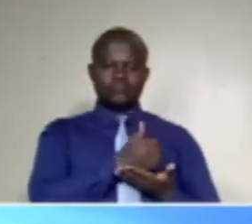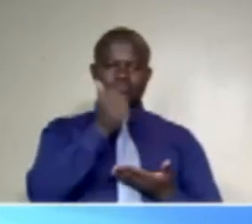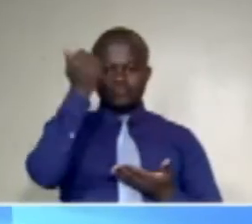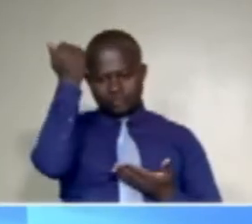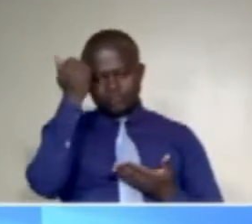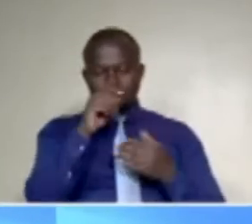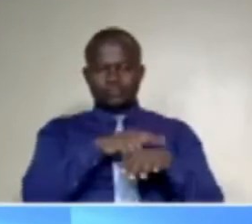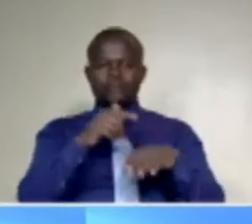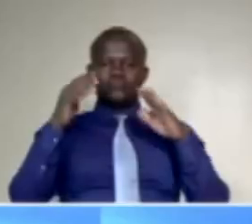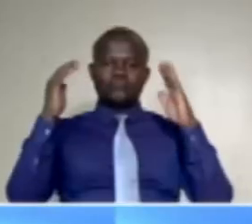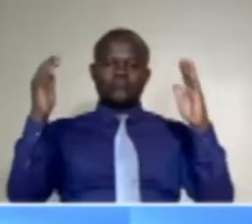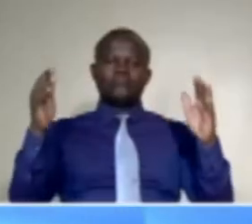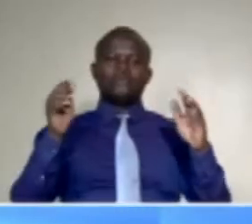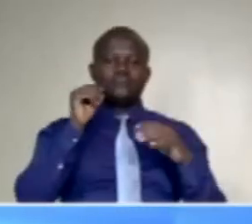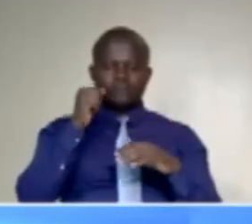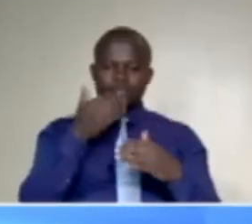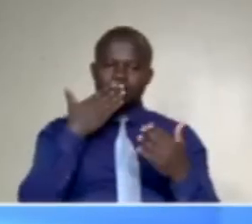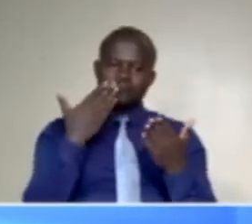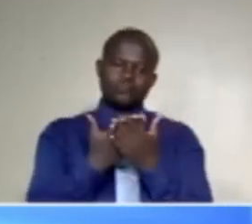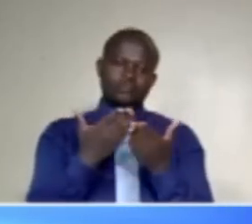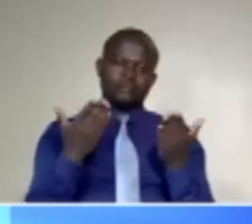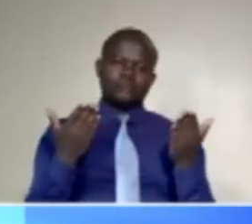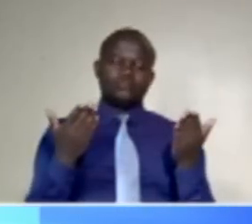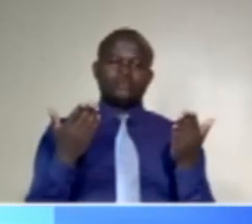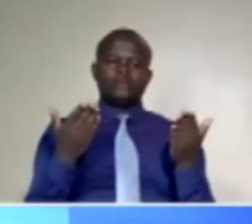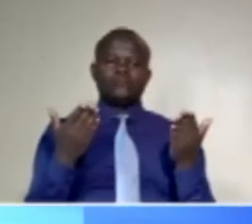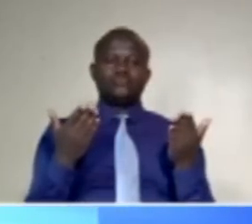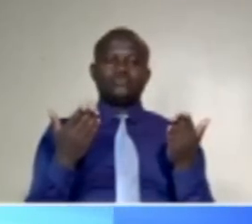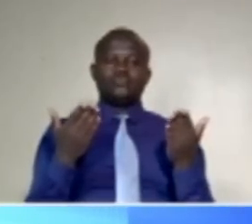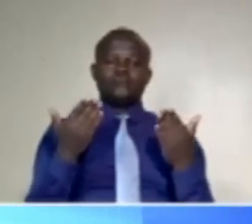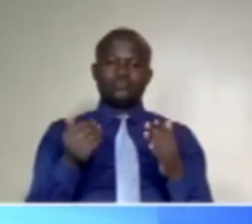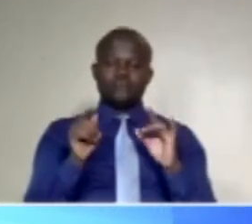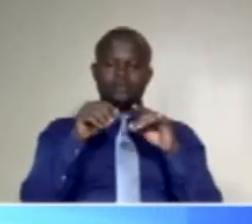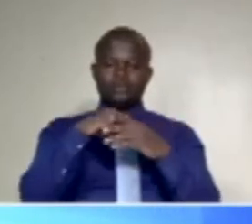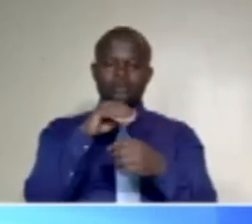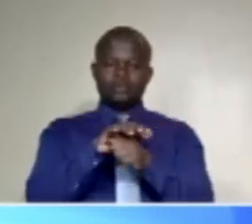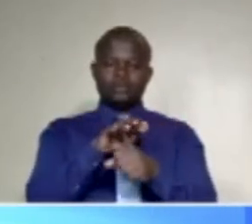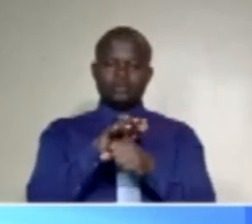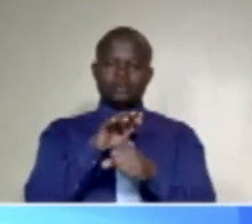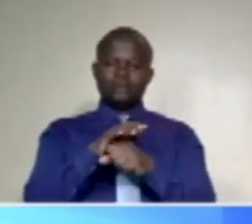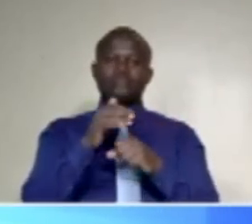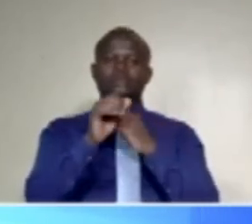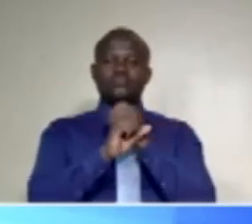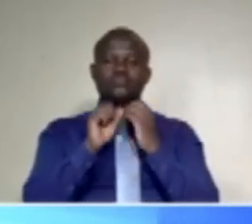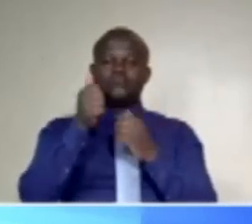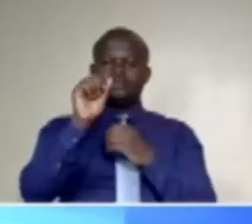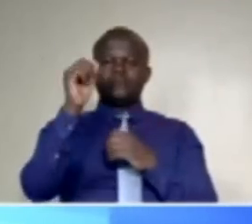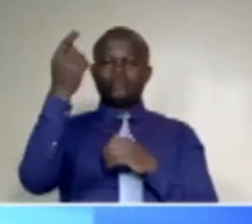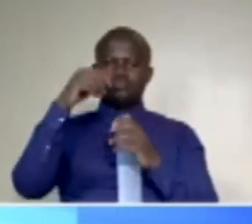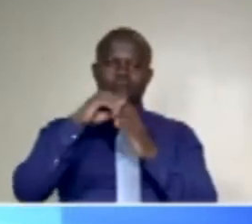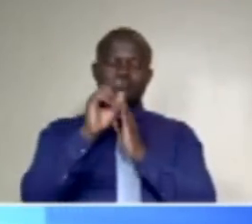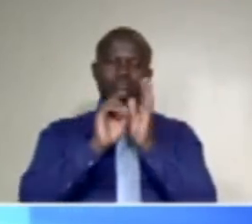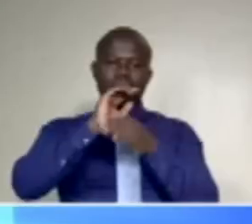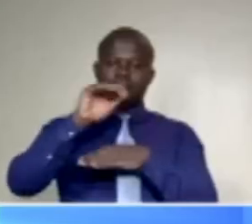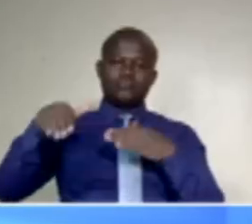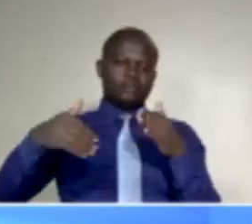bw'igihe kirekire ya Ejo Heza bakaba barayitabiriye ku bwinshi aho umurenge wabo waje ku isonga mu karere